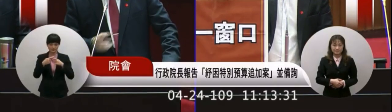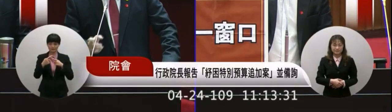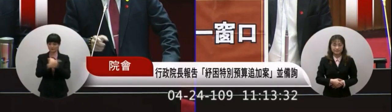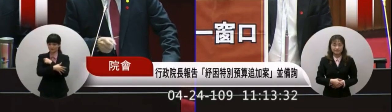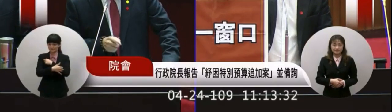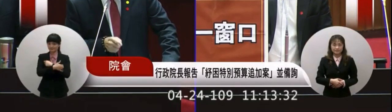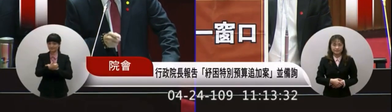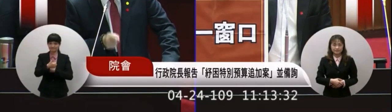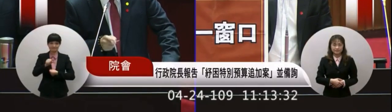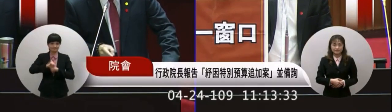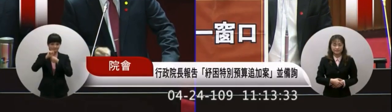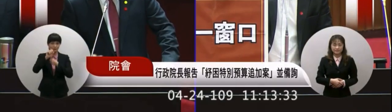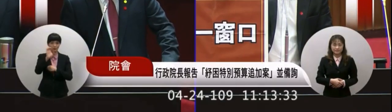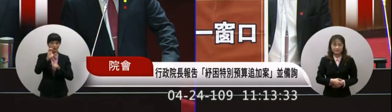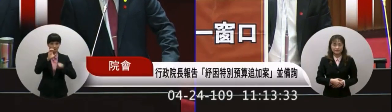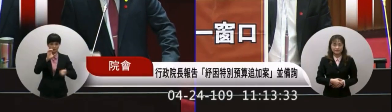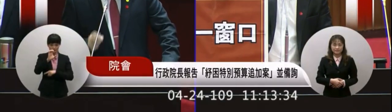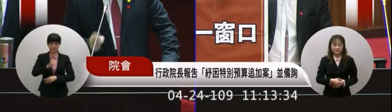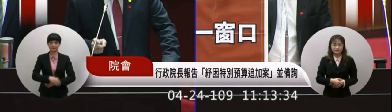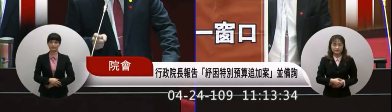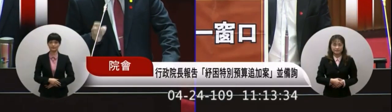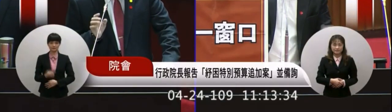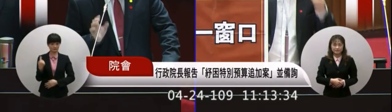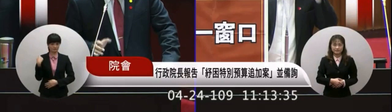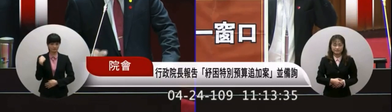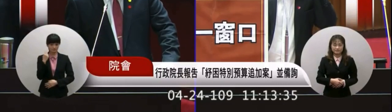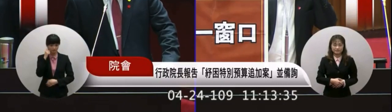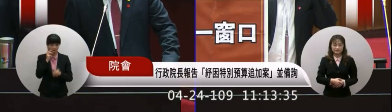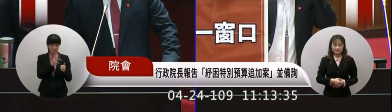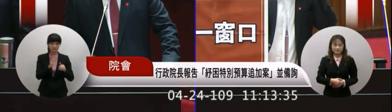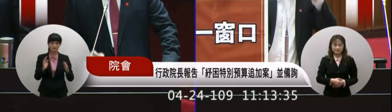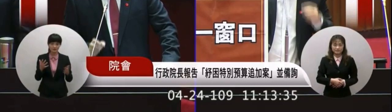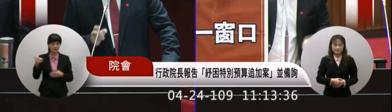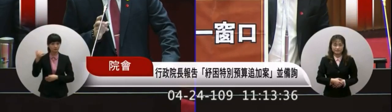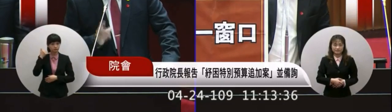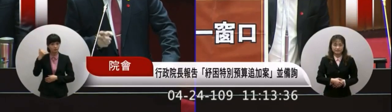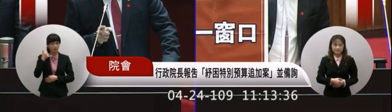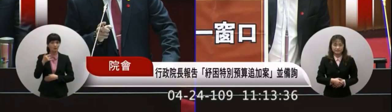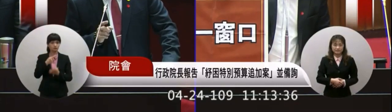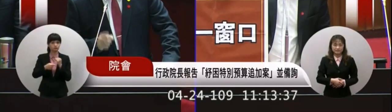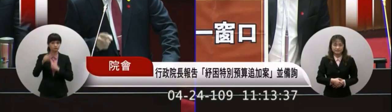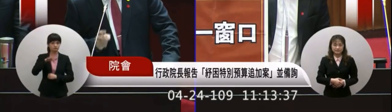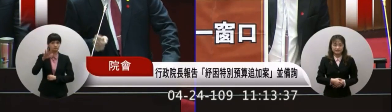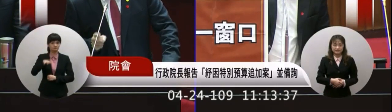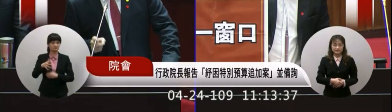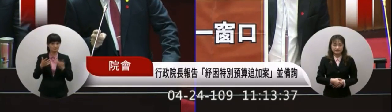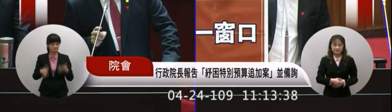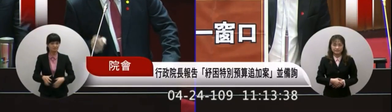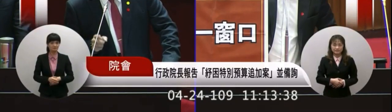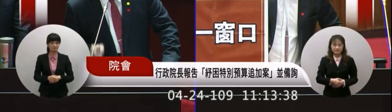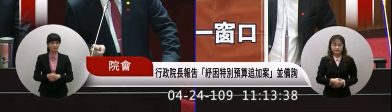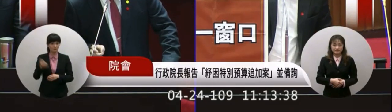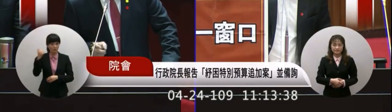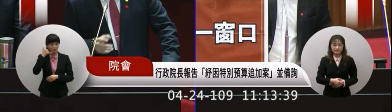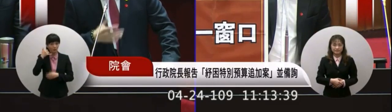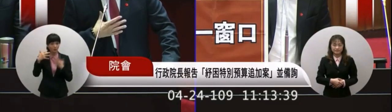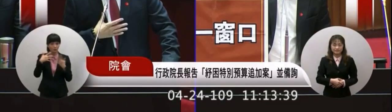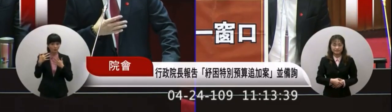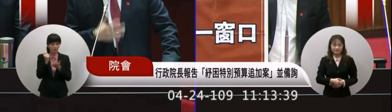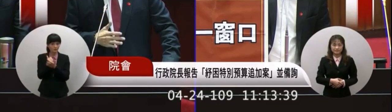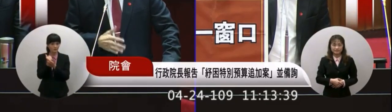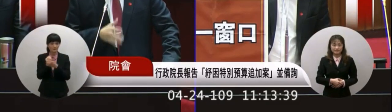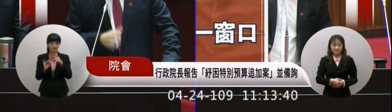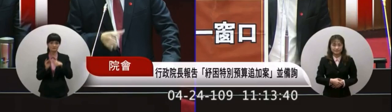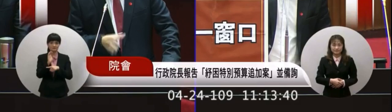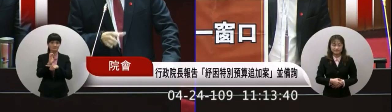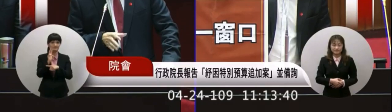时啊，准系像阮昨我去甲了解，已经昨有5000几通，啊，迄、那个接通率93.38%吼，啊，